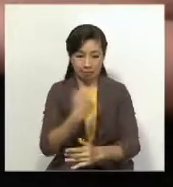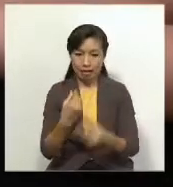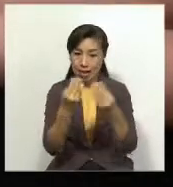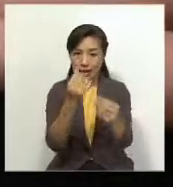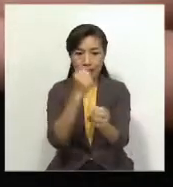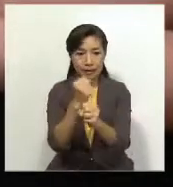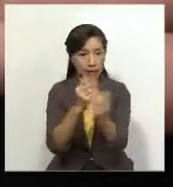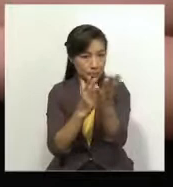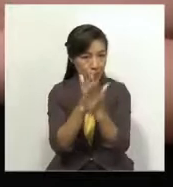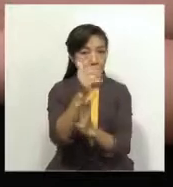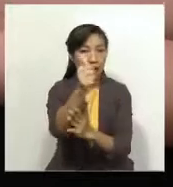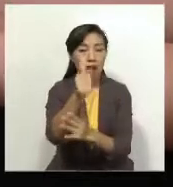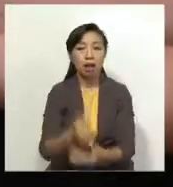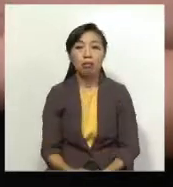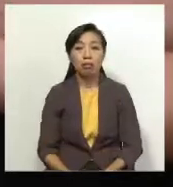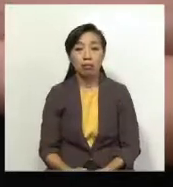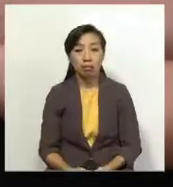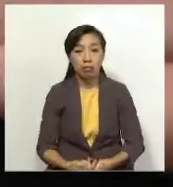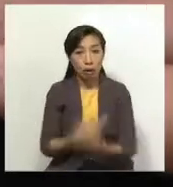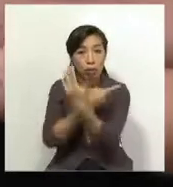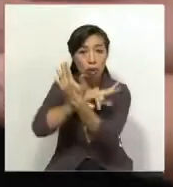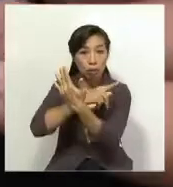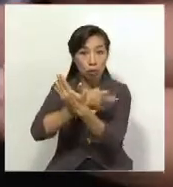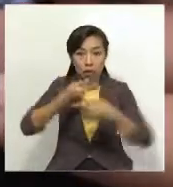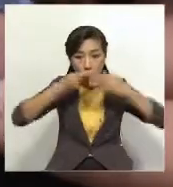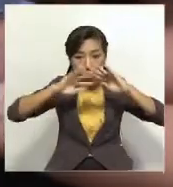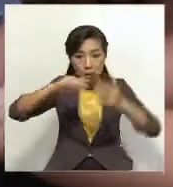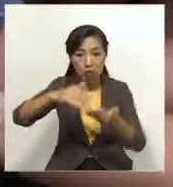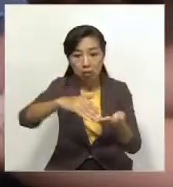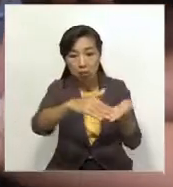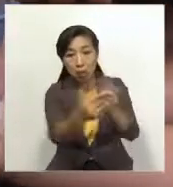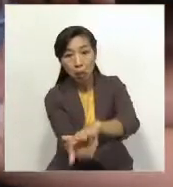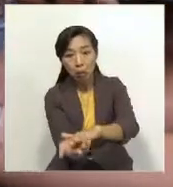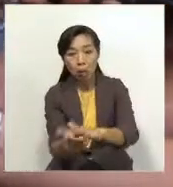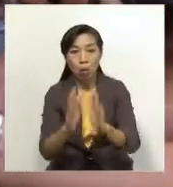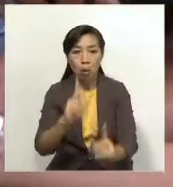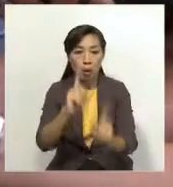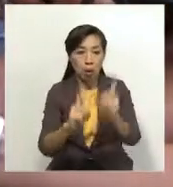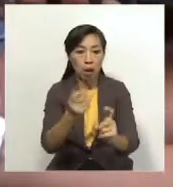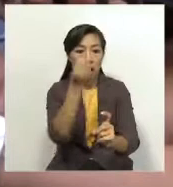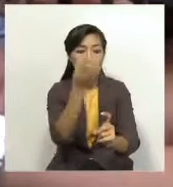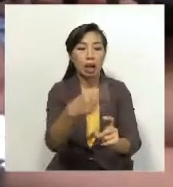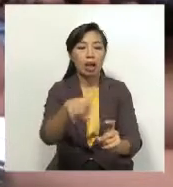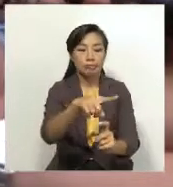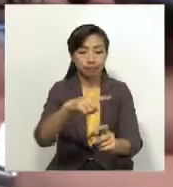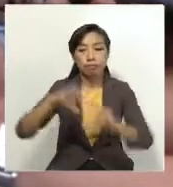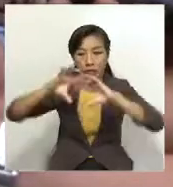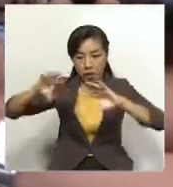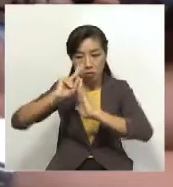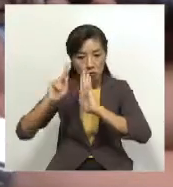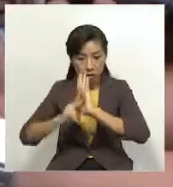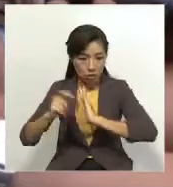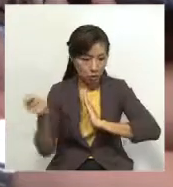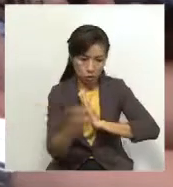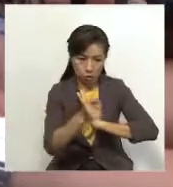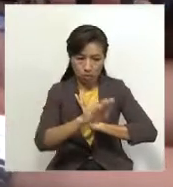จให้สำเร็จลุล่วงส่วนกรณีเรือล่มที่จังหวัดภูเก็ตมีผู้ที่เสียชีวิตอยู่จำนวนมากรัฐบาลจะดำเนินการทางกฎหม